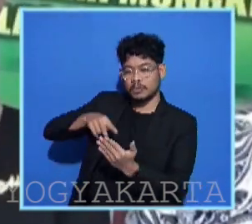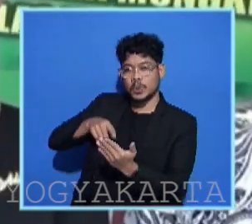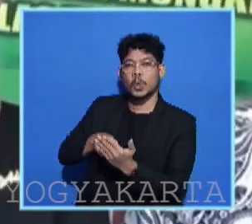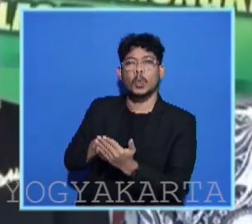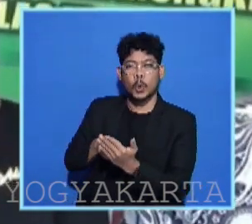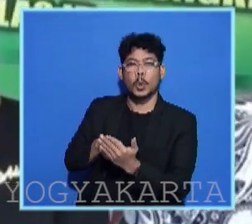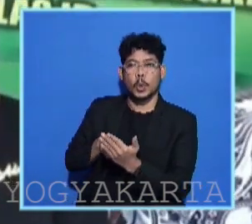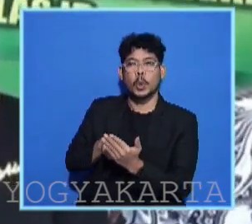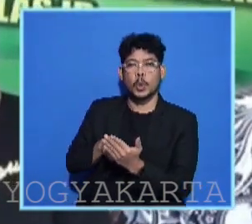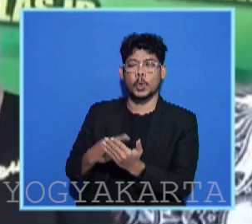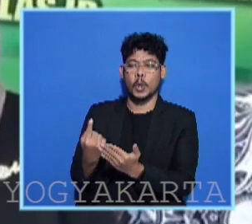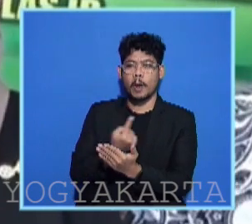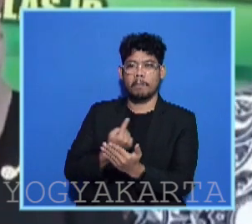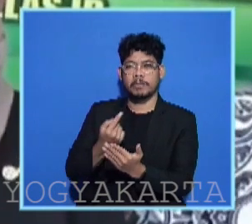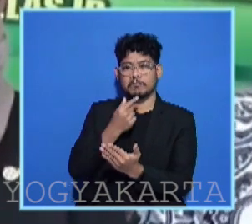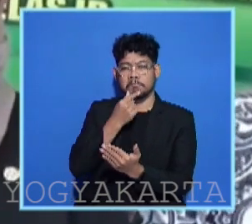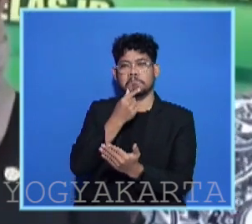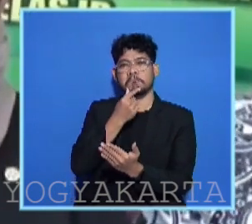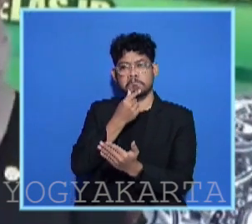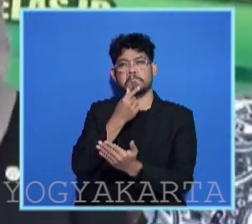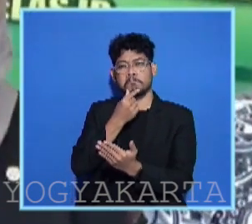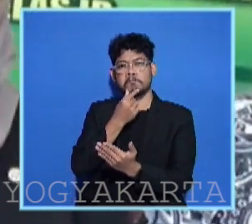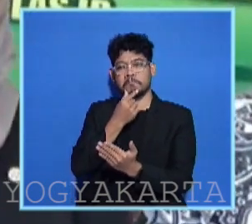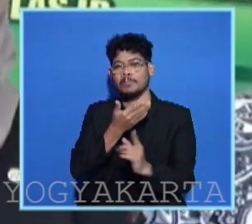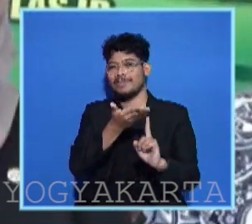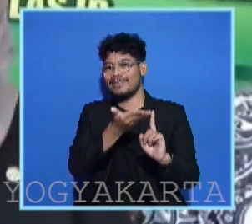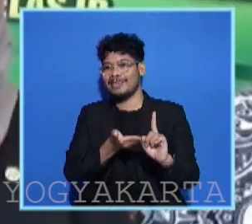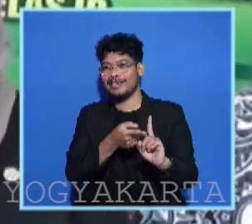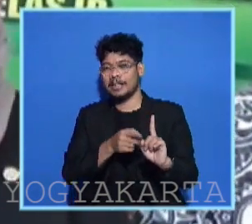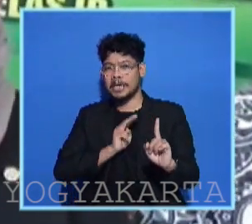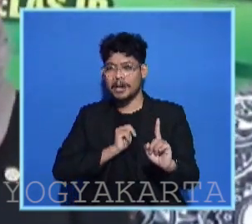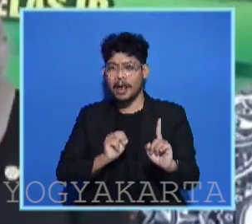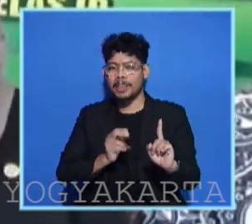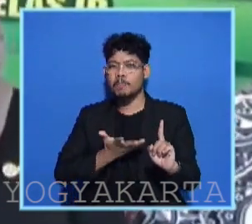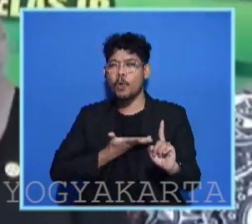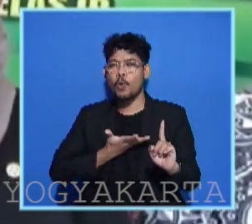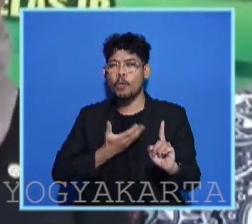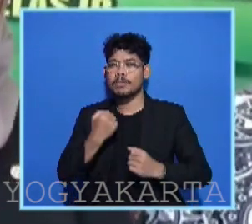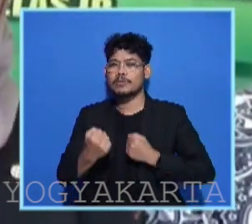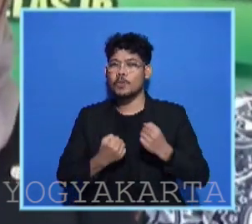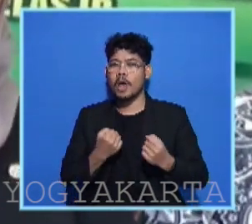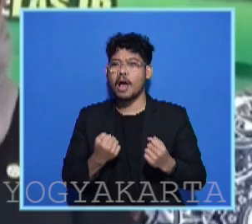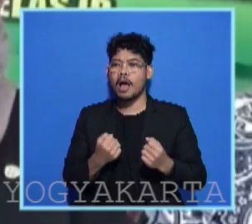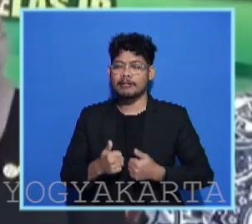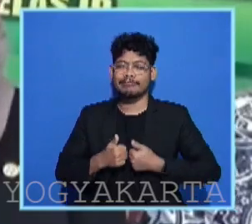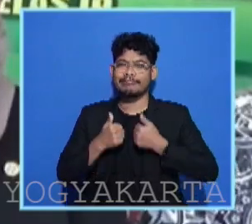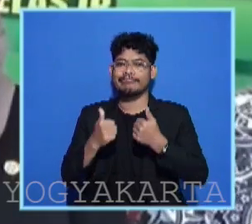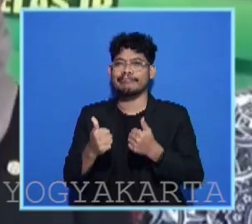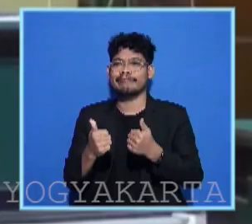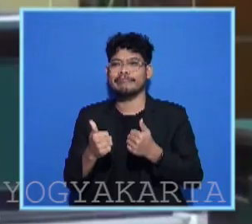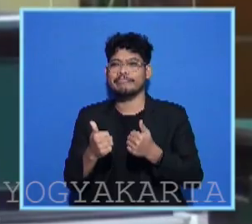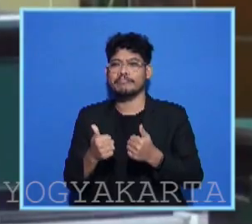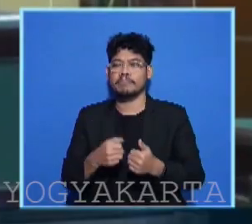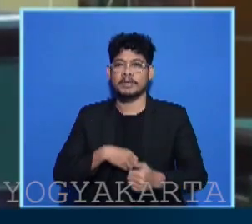suatu niatan dari klien kami untuk berbuat baik lagi, adanya suatu penyesalan yang sangat